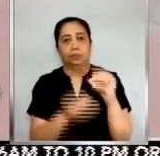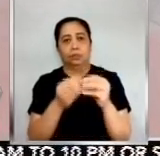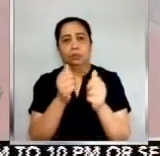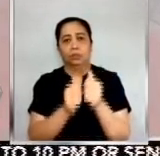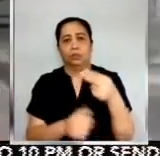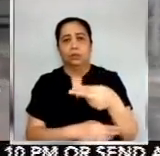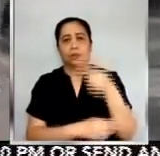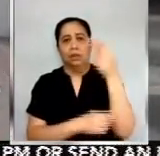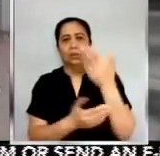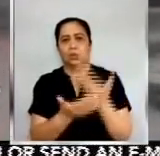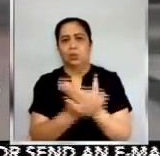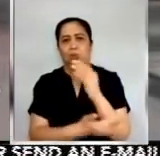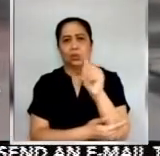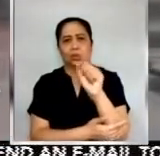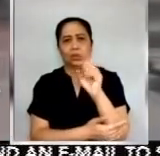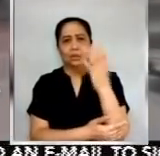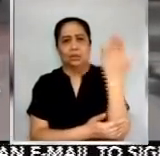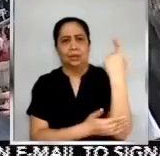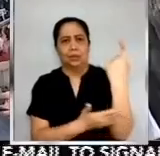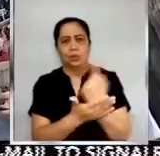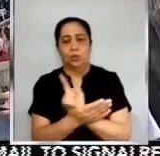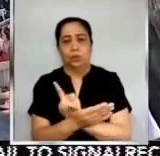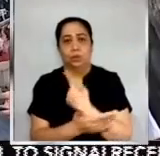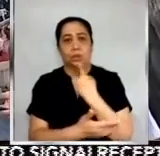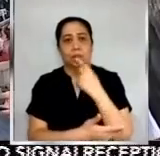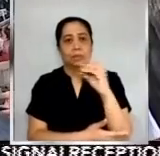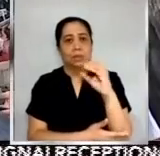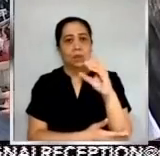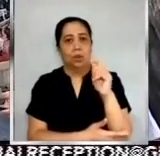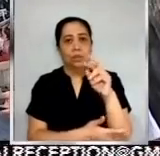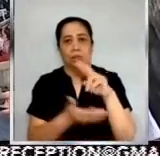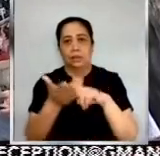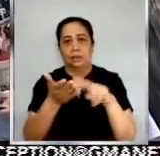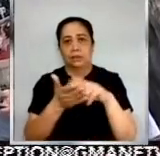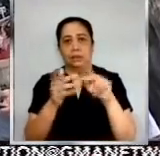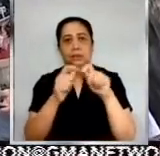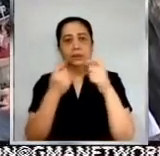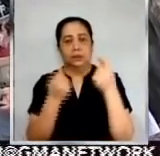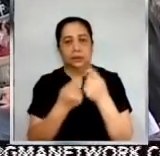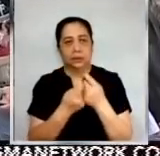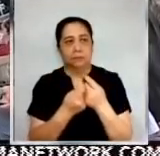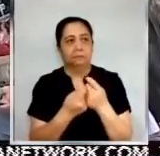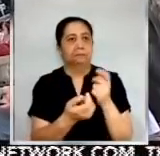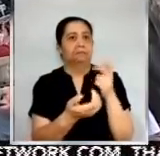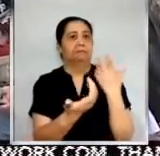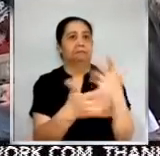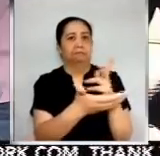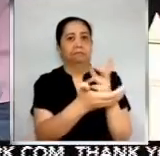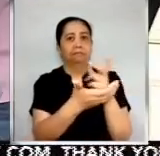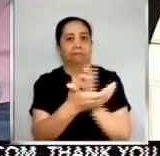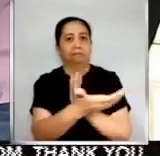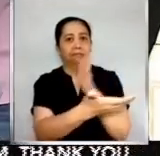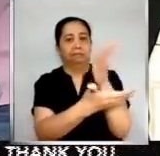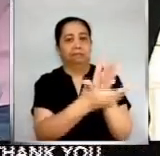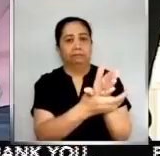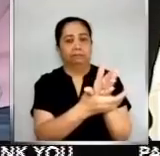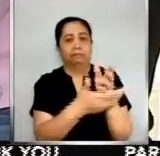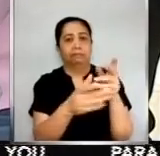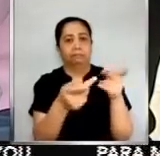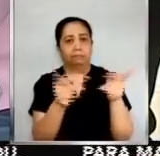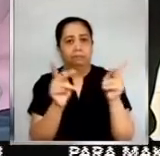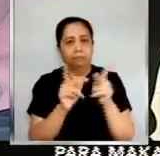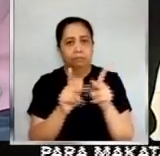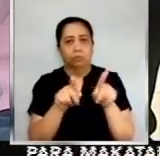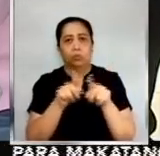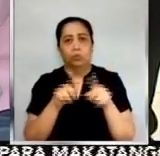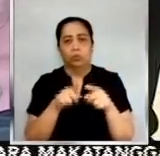nitong nakaraang linggo ayon sa Okta Research Team. Maliban sa mga vaccination site kung saan pupunta magpapabakuna, pinag-aaralan din ng lungsod